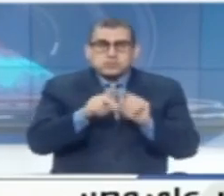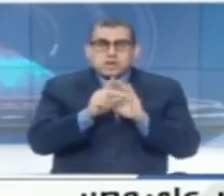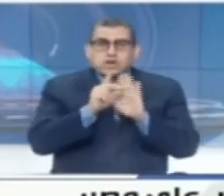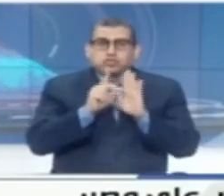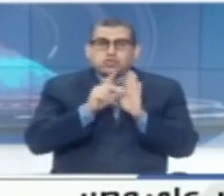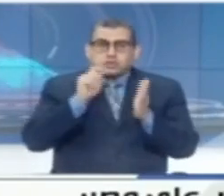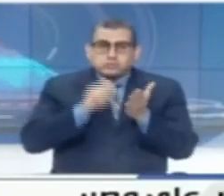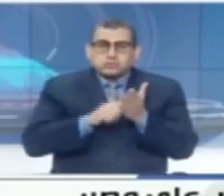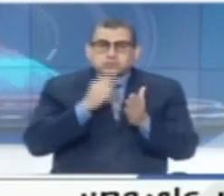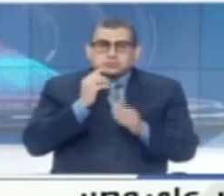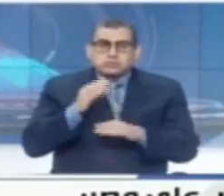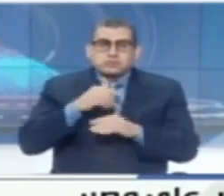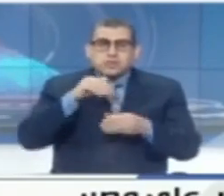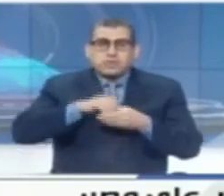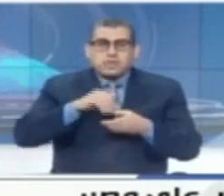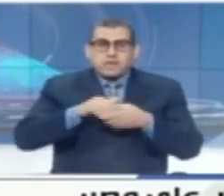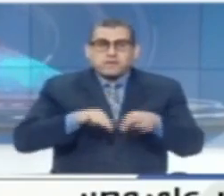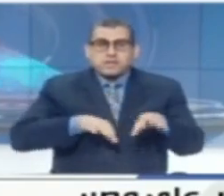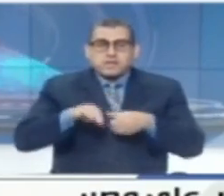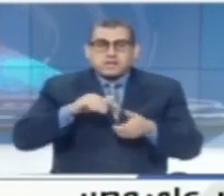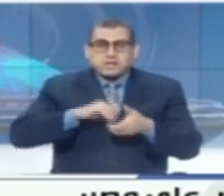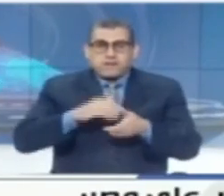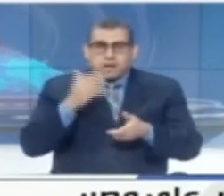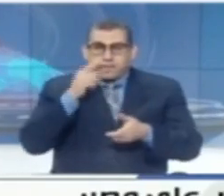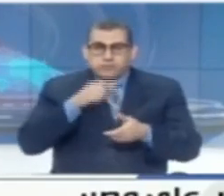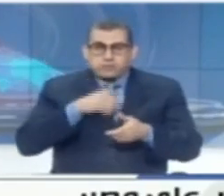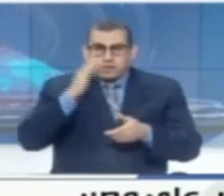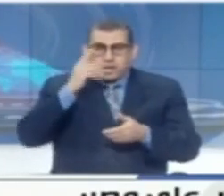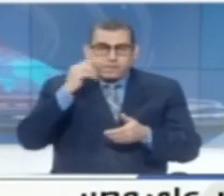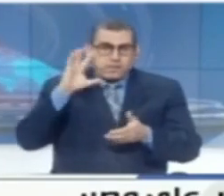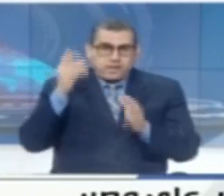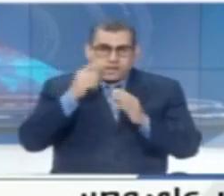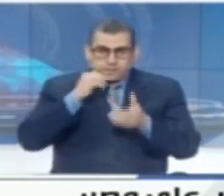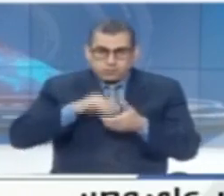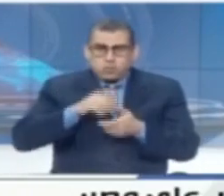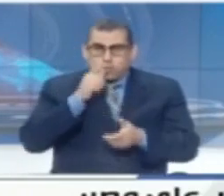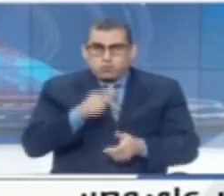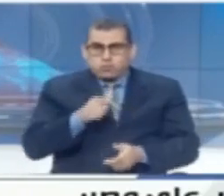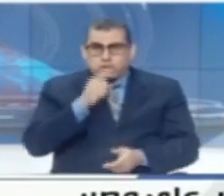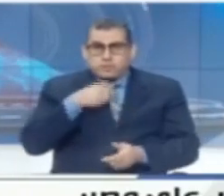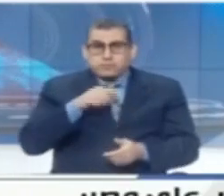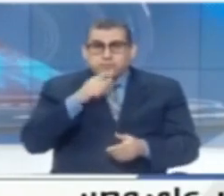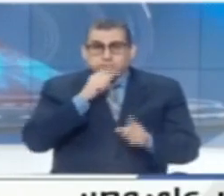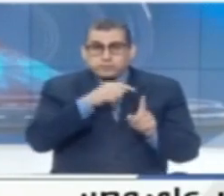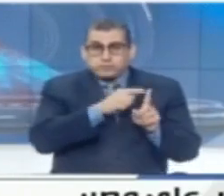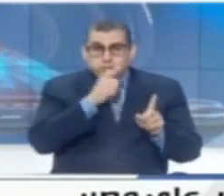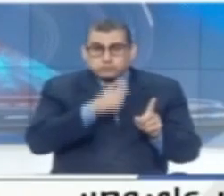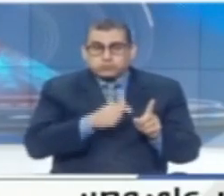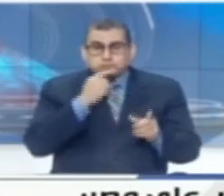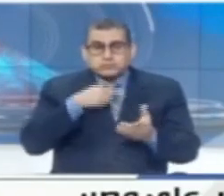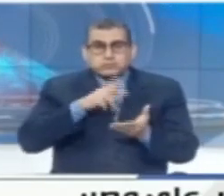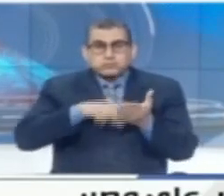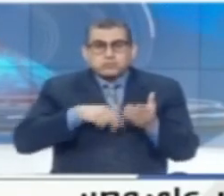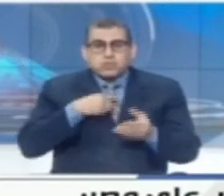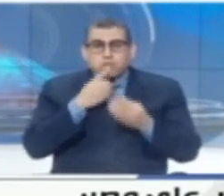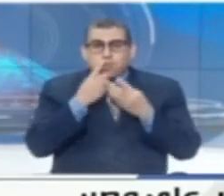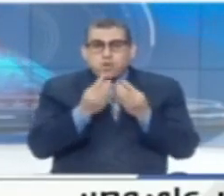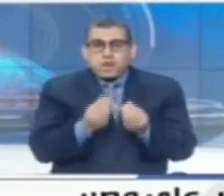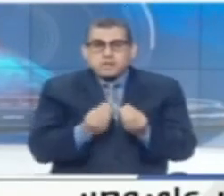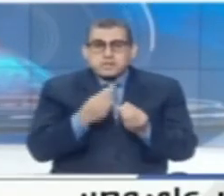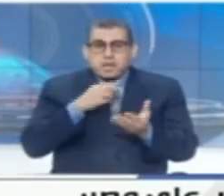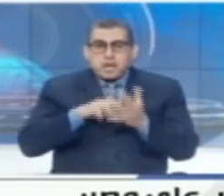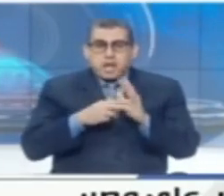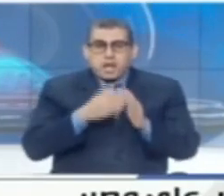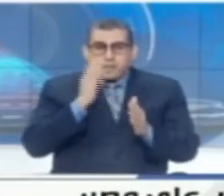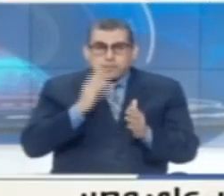للقواعد التي أرستها الاتفاقات السياسية السابقة المعترف بها دوليا. وأشارت ويليامز إلى أنها لم تقرر بعد الدور الذي